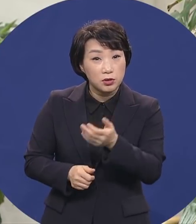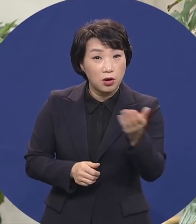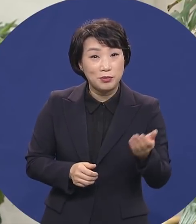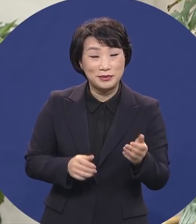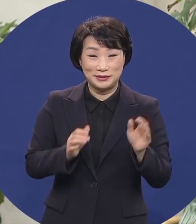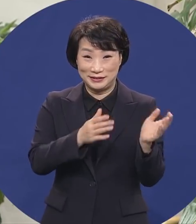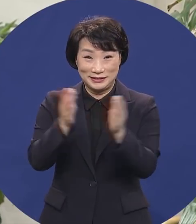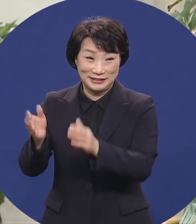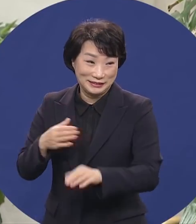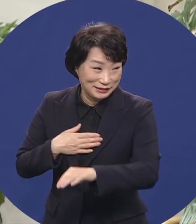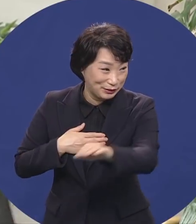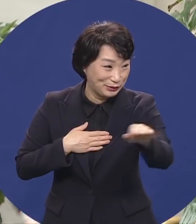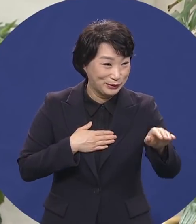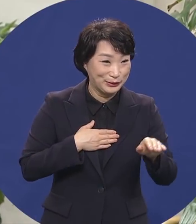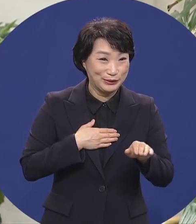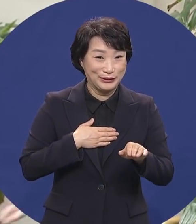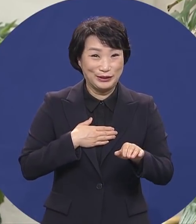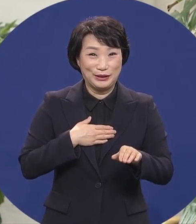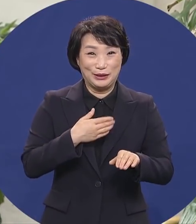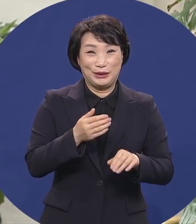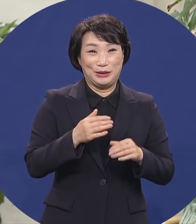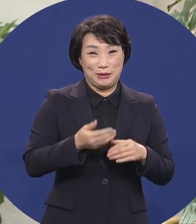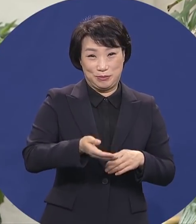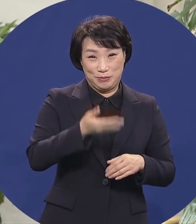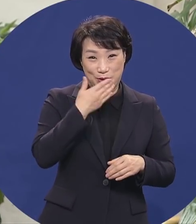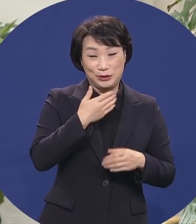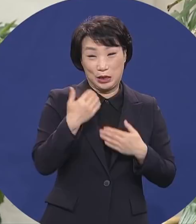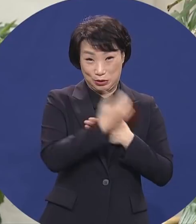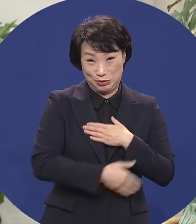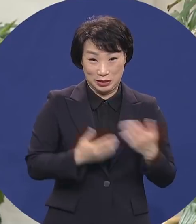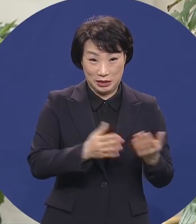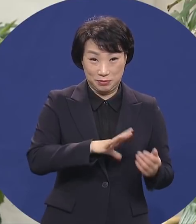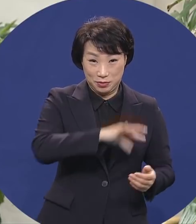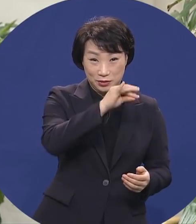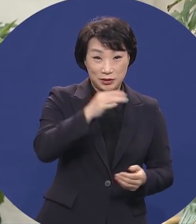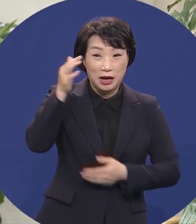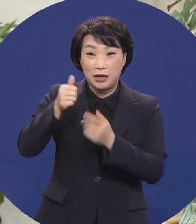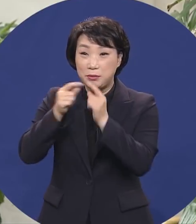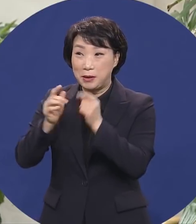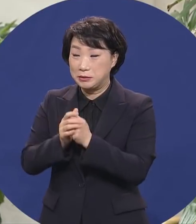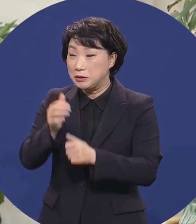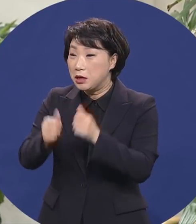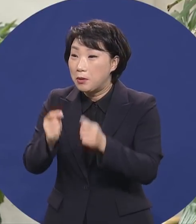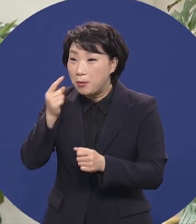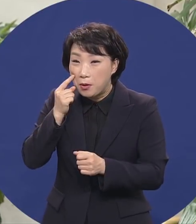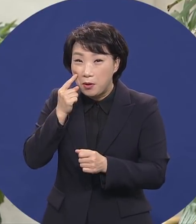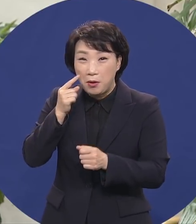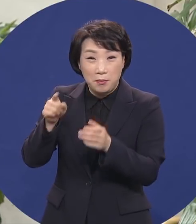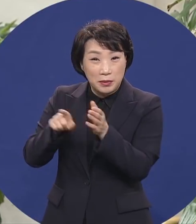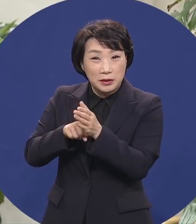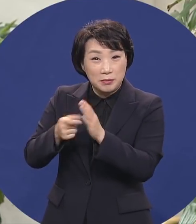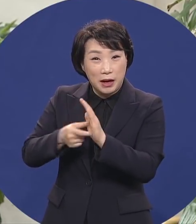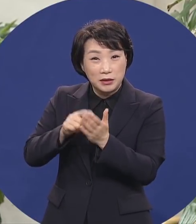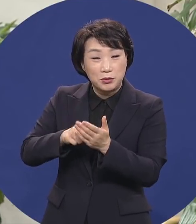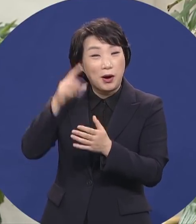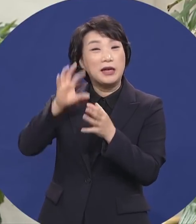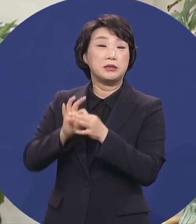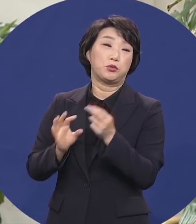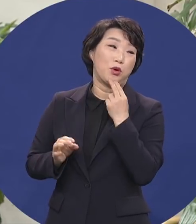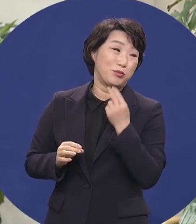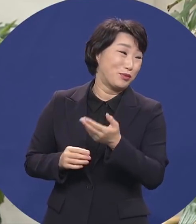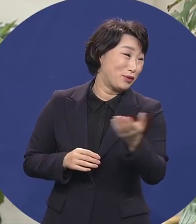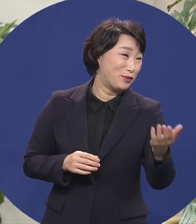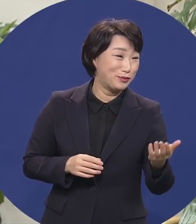근데 여러분은 떡이 우선이요. 하나님 말씀은 시험해보고 자시고 믿어야 할 만한 그런 관심사도